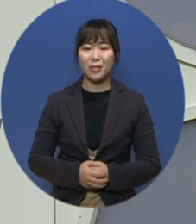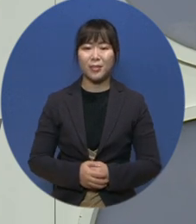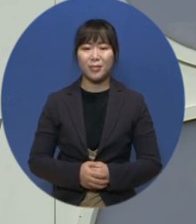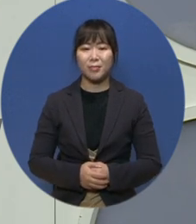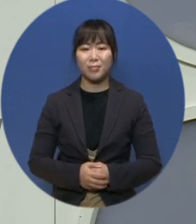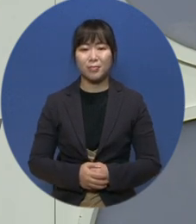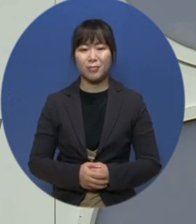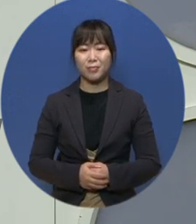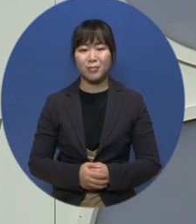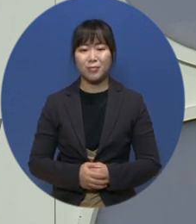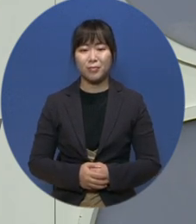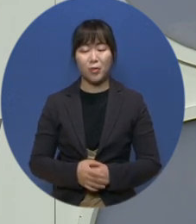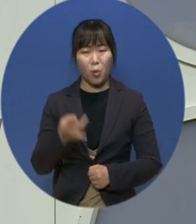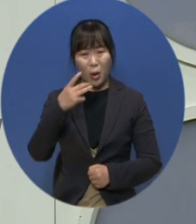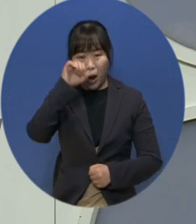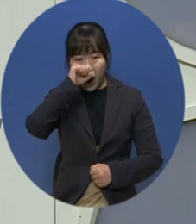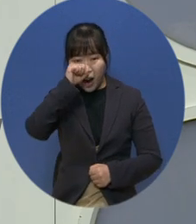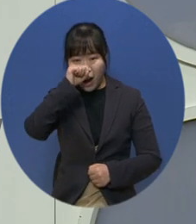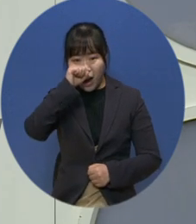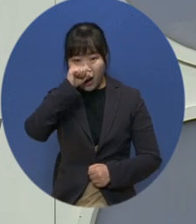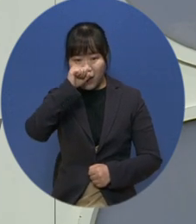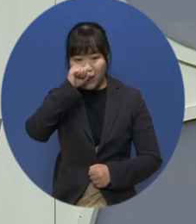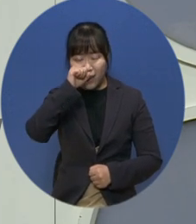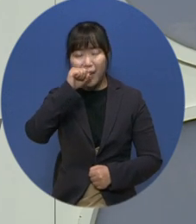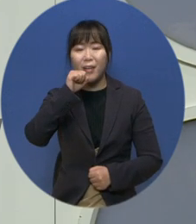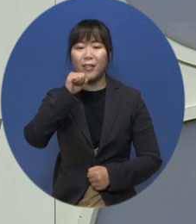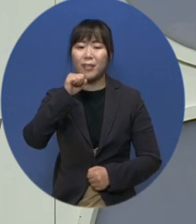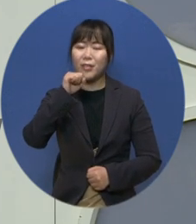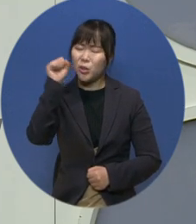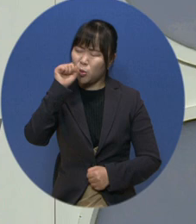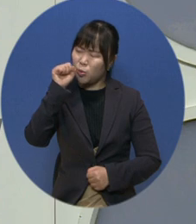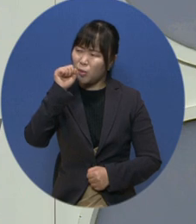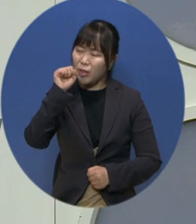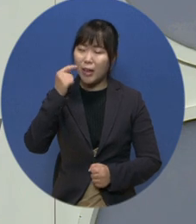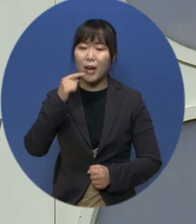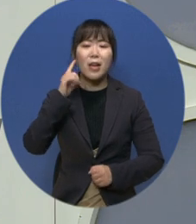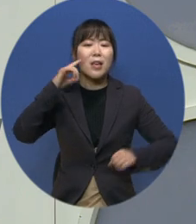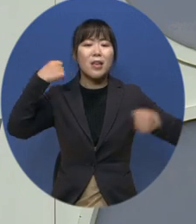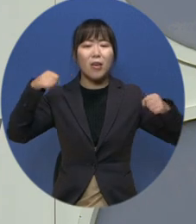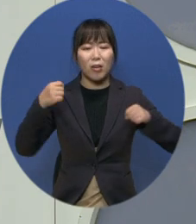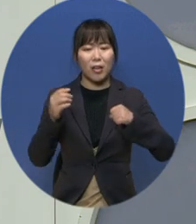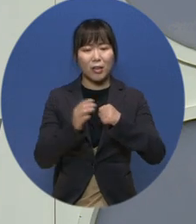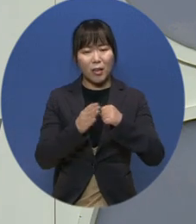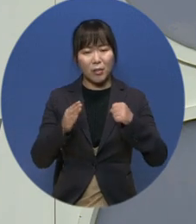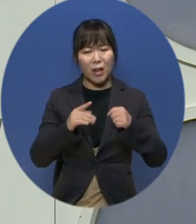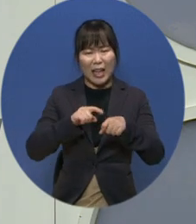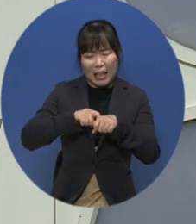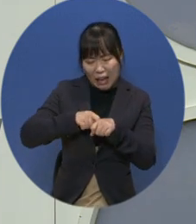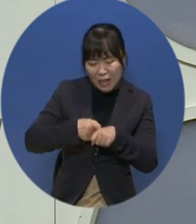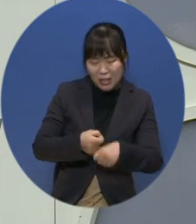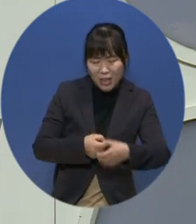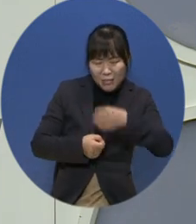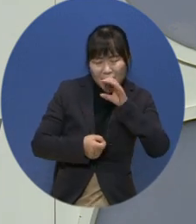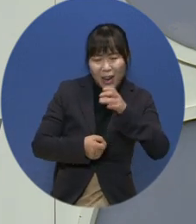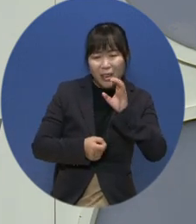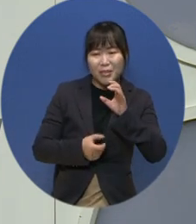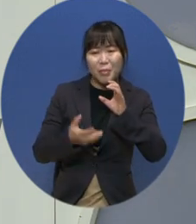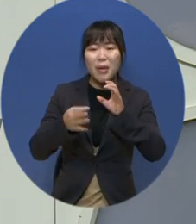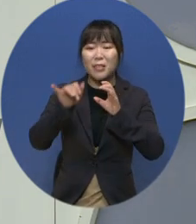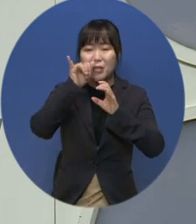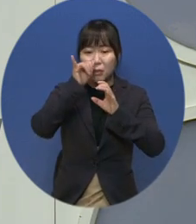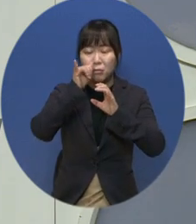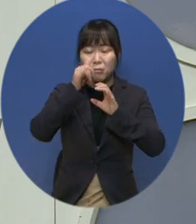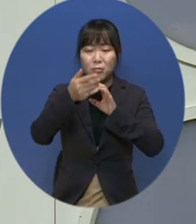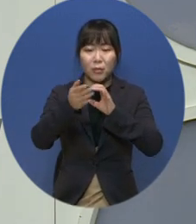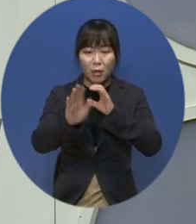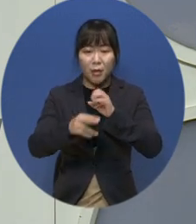그러니까 원래는 좋아했는데. 예, 원래는 좋아한 것보다 연극을 하니까 많이 강제로 마셔야 되는 경우가 많았죠. 그렇죠. 근데